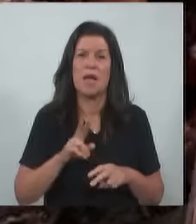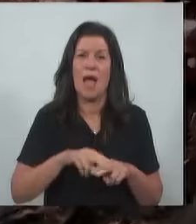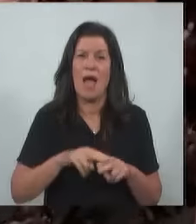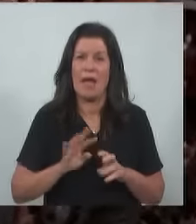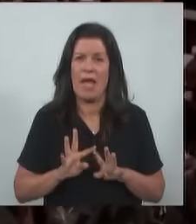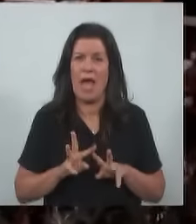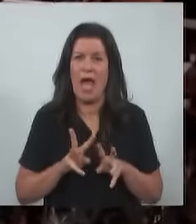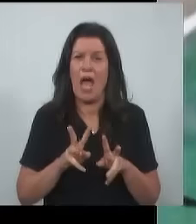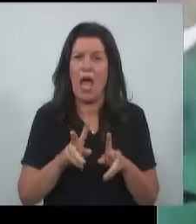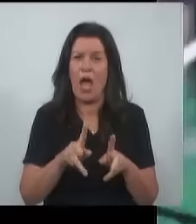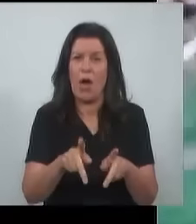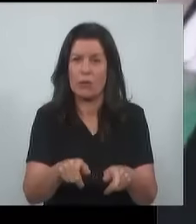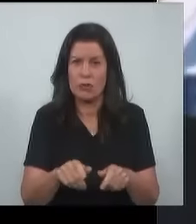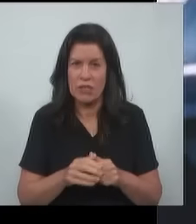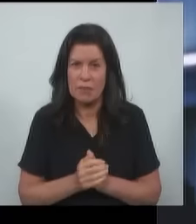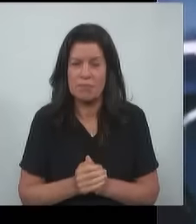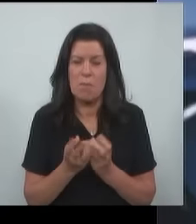עם זה ומפוררים את זה.